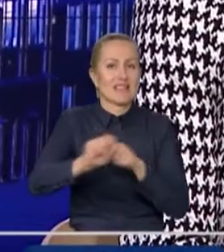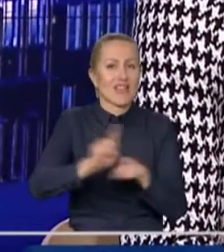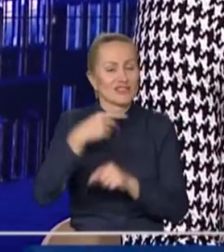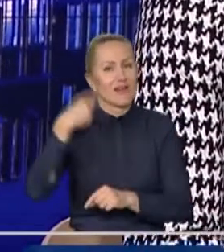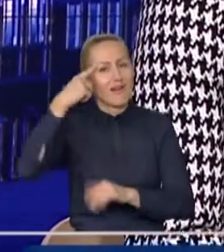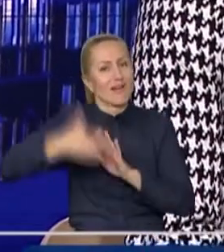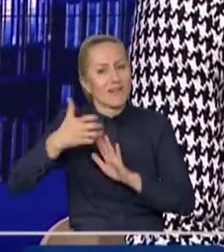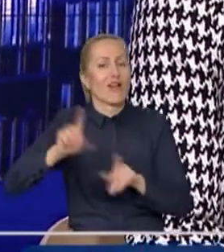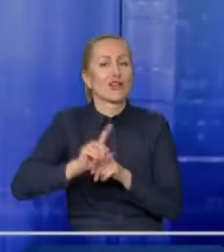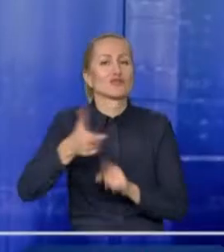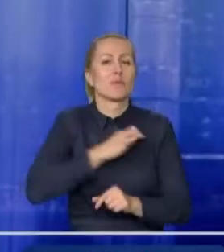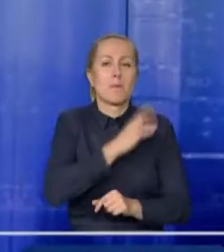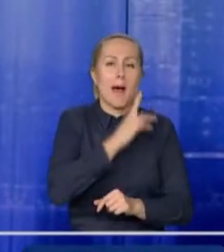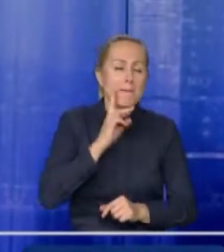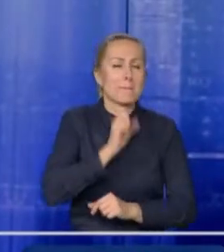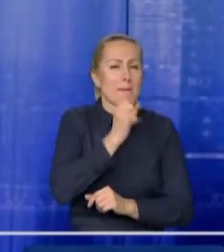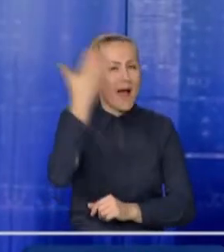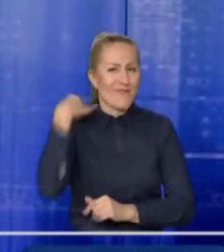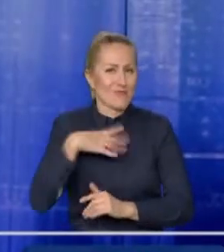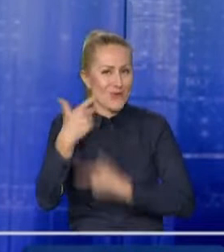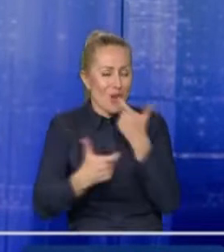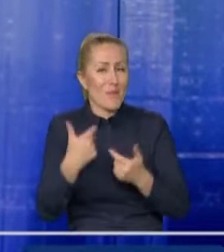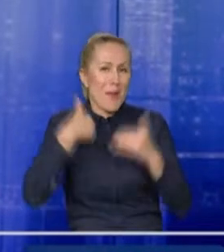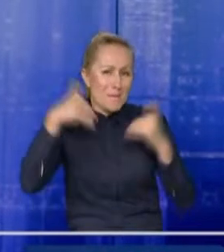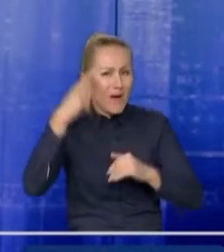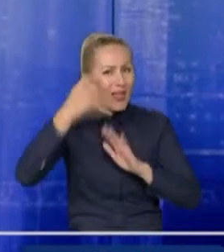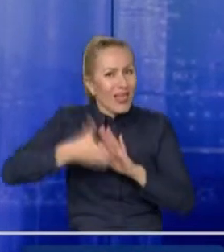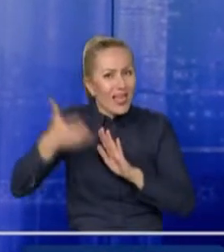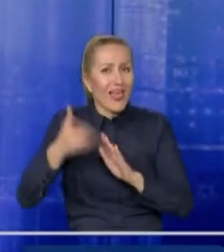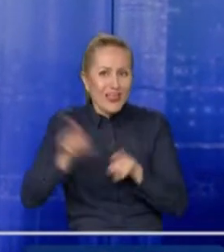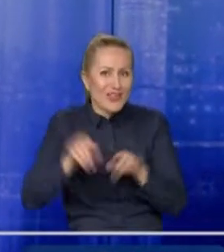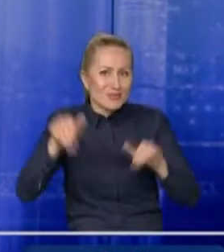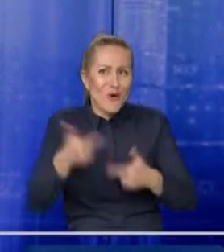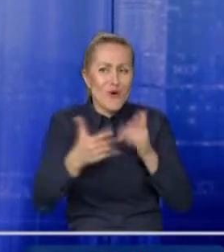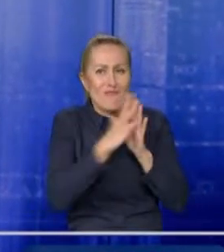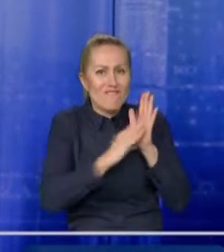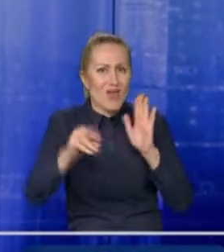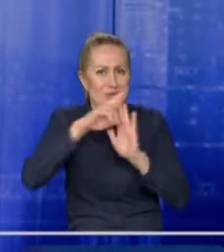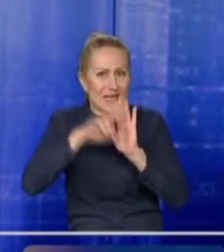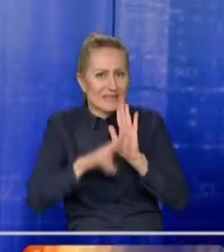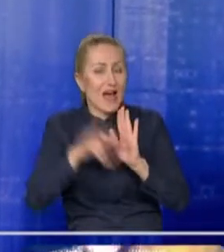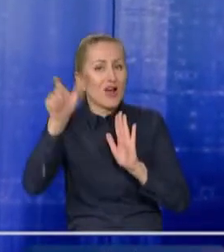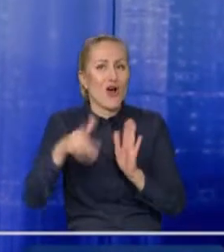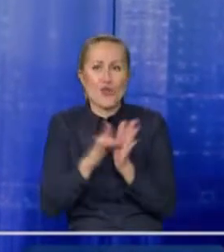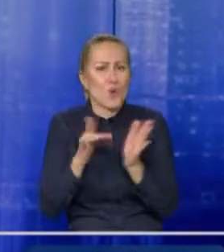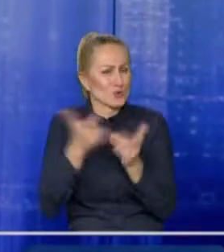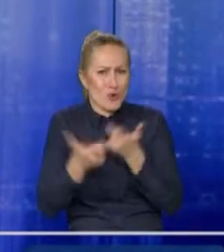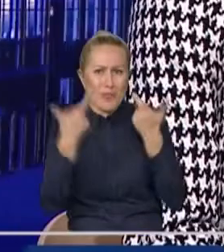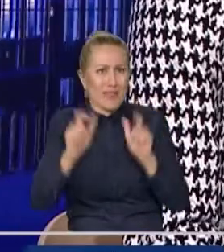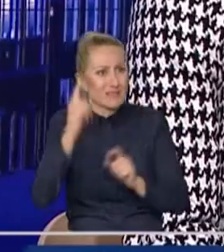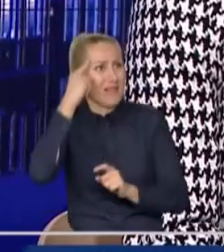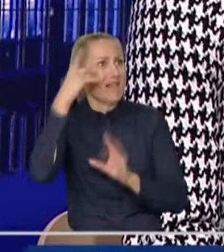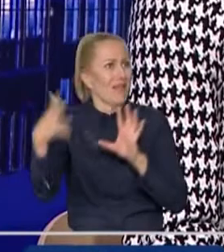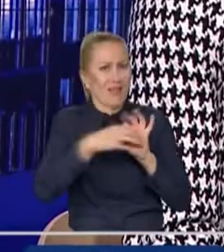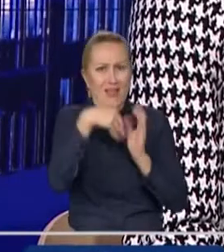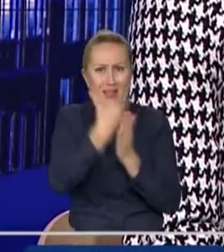co moja mama robiła, czy co moja babcia robiła, a też i postępować według takich zasad. Znaczy, co nam tu dzisiaj nic nie zrobił? To, że wspomniał chleb, no